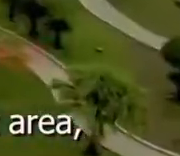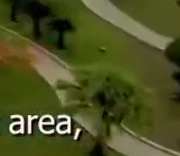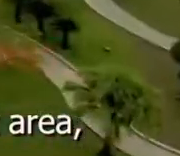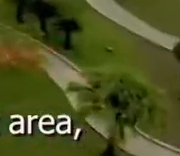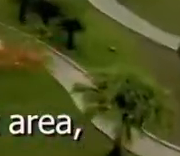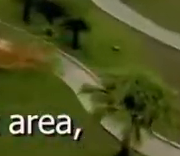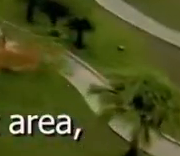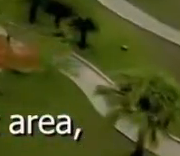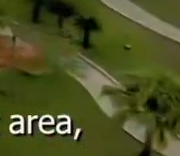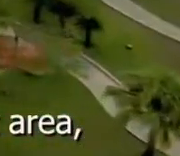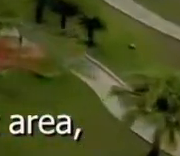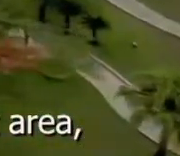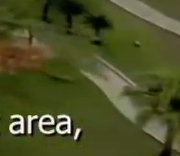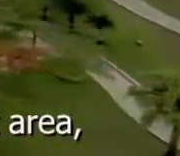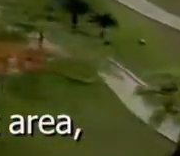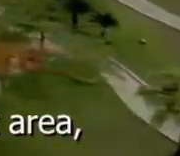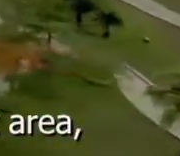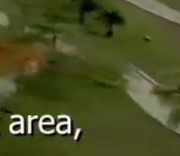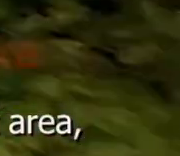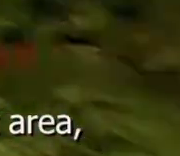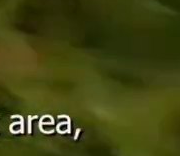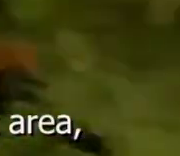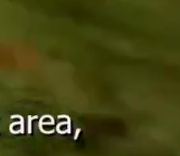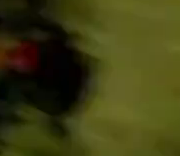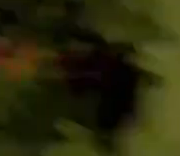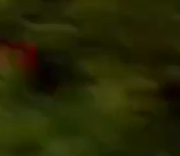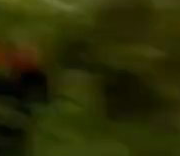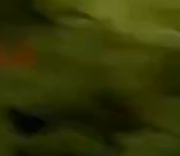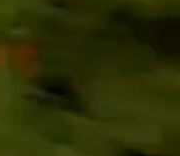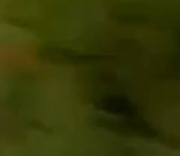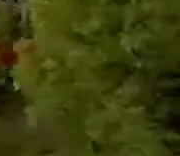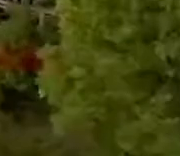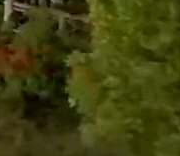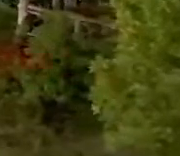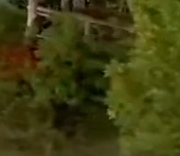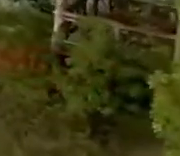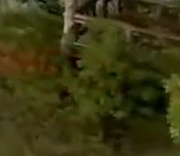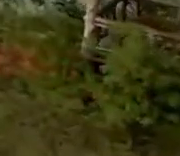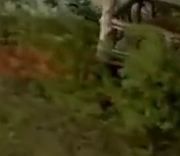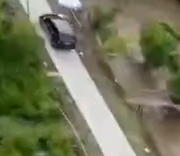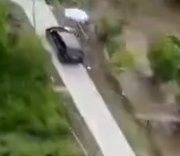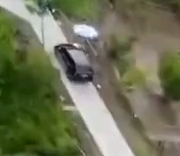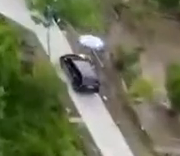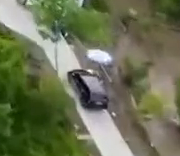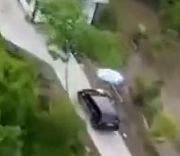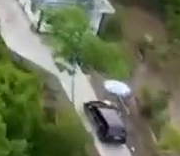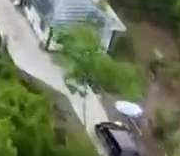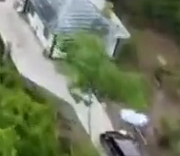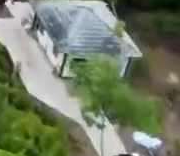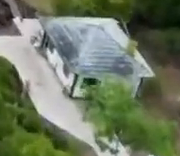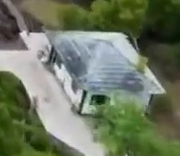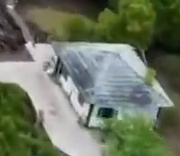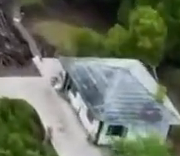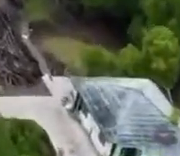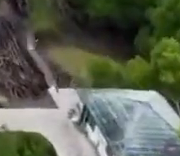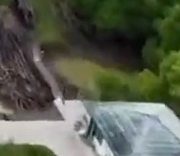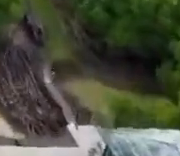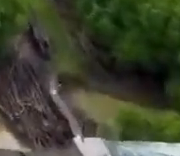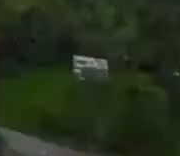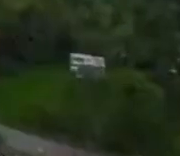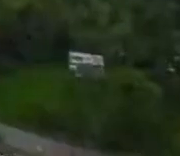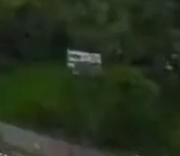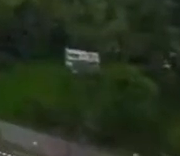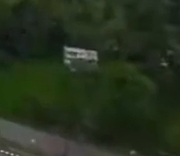indah bahkan dapat dijadikan sebagai kawasan wisata yang tidak hanya bertujuan untuk melestarikan lingkungan.